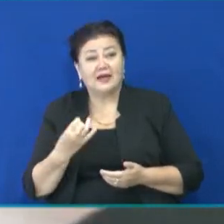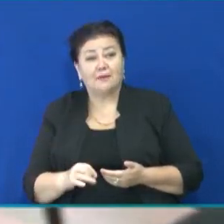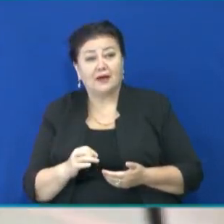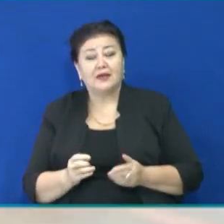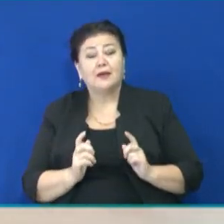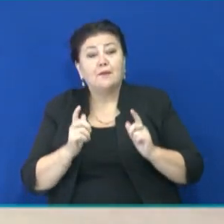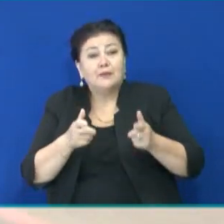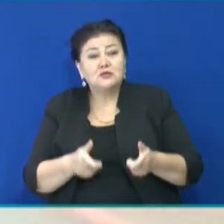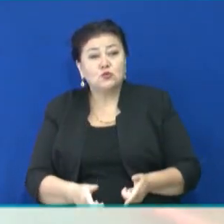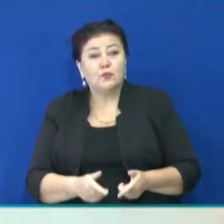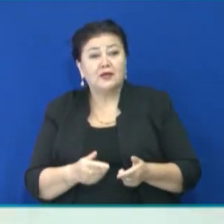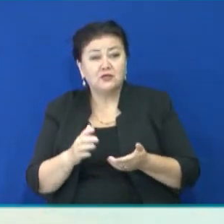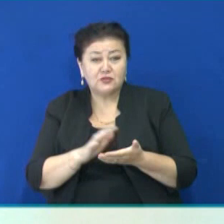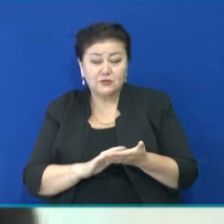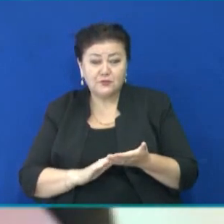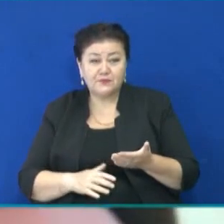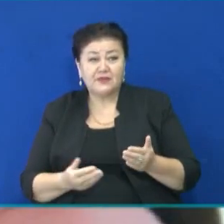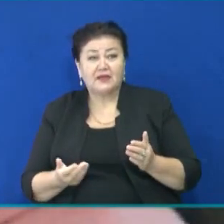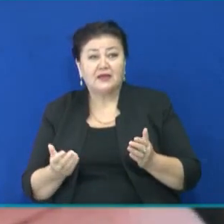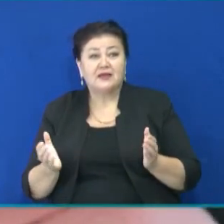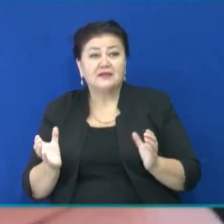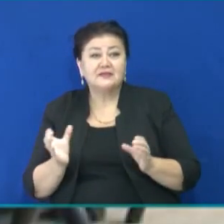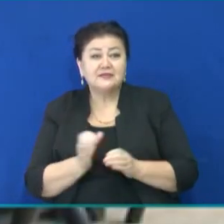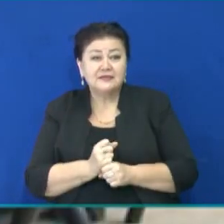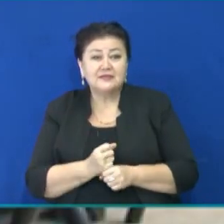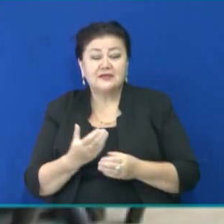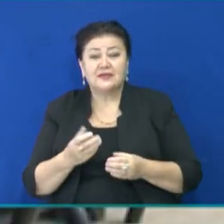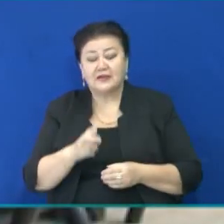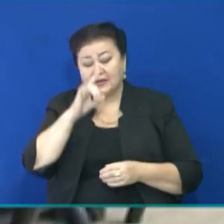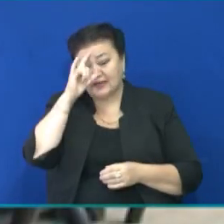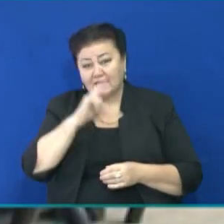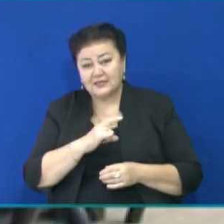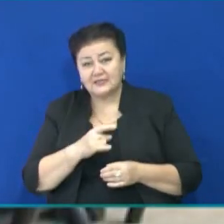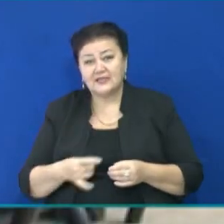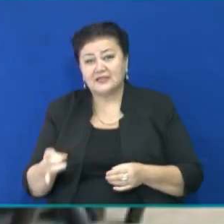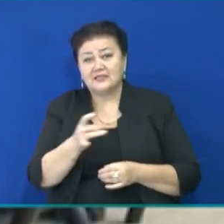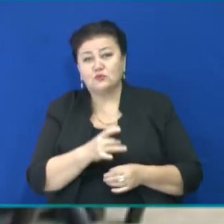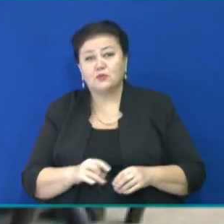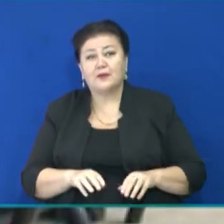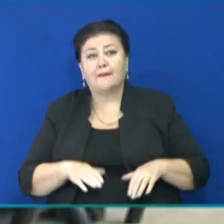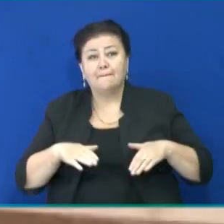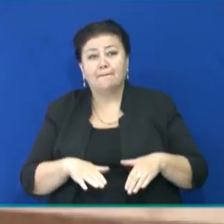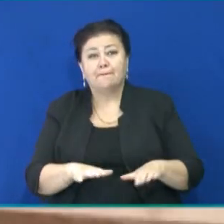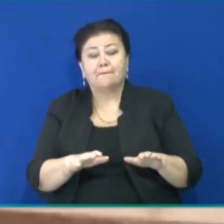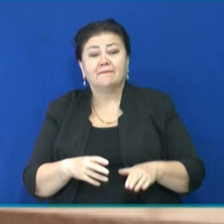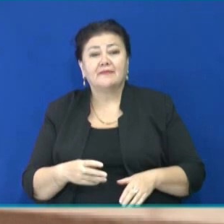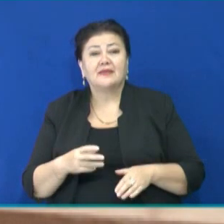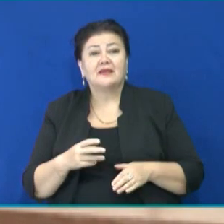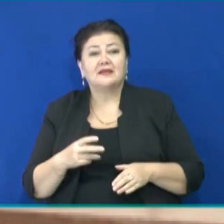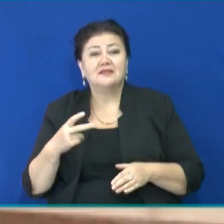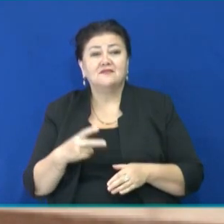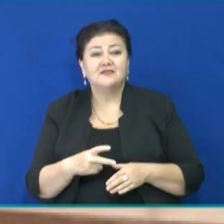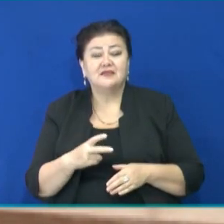грантына түсетін үміткерлерге тағайындалған жеңілдіктер Қазақстан Республикасы үкіметінің 2012 жылғы 28 ақпандағы